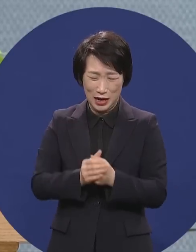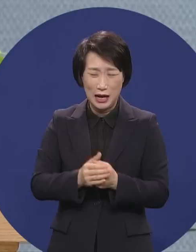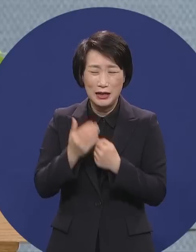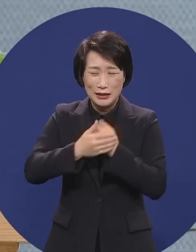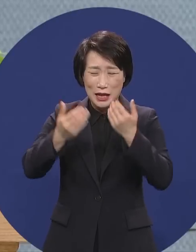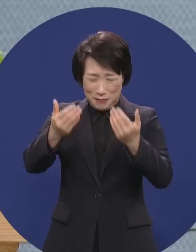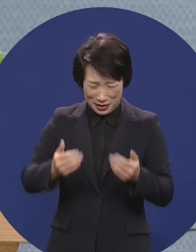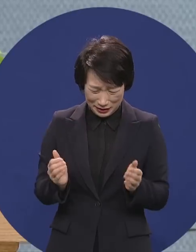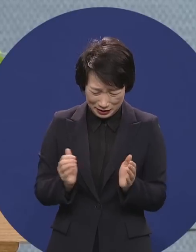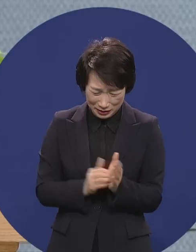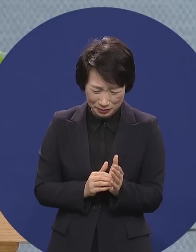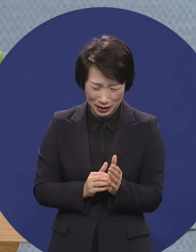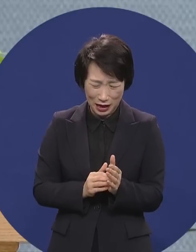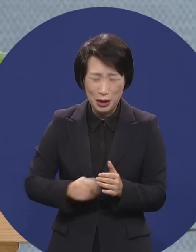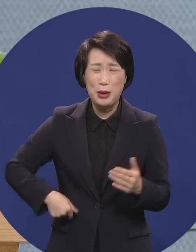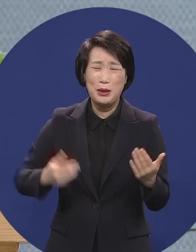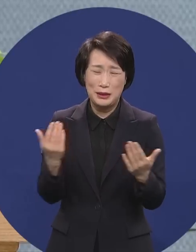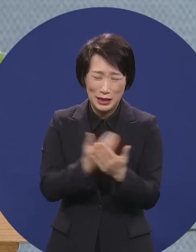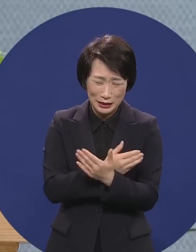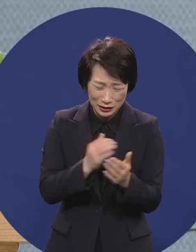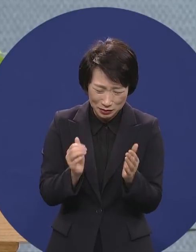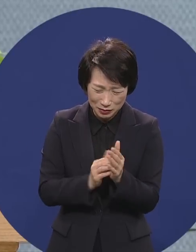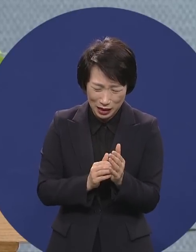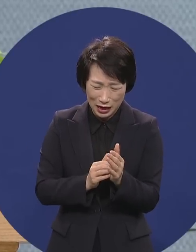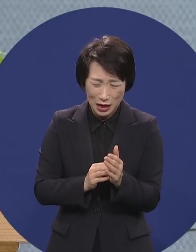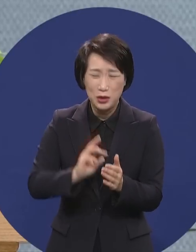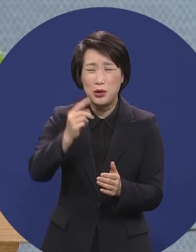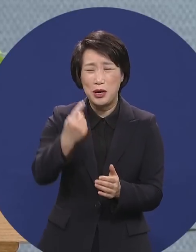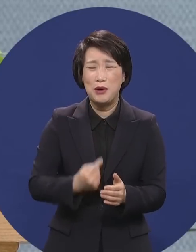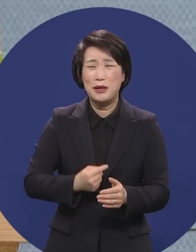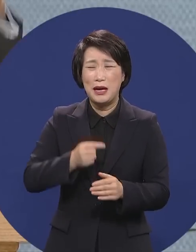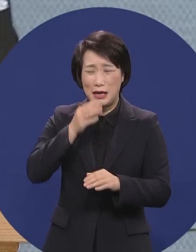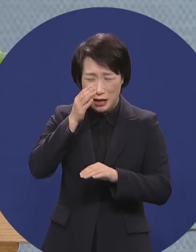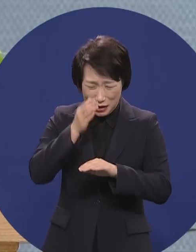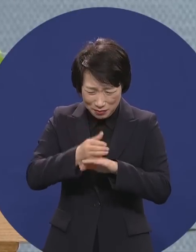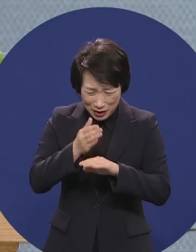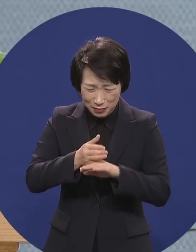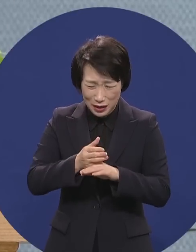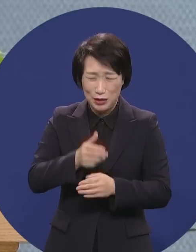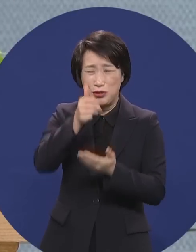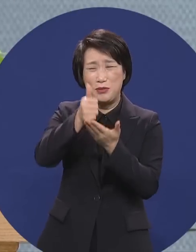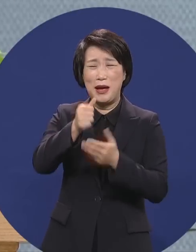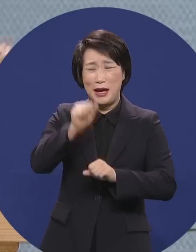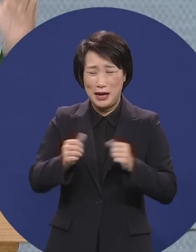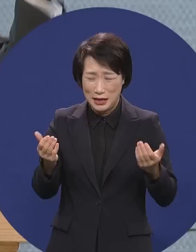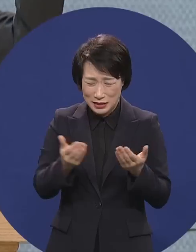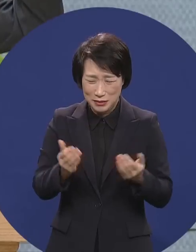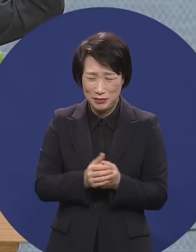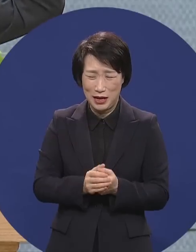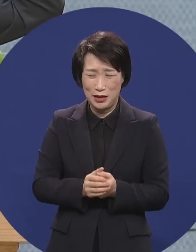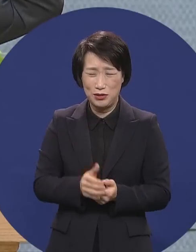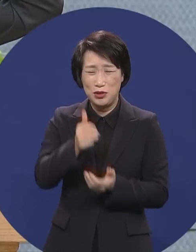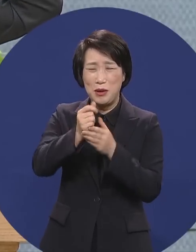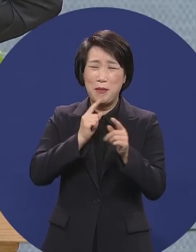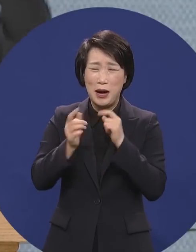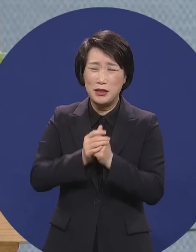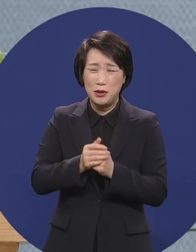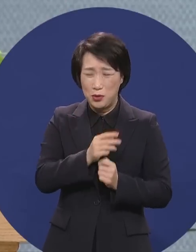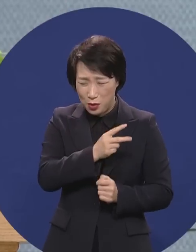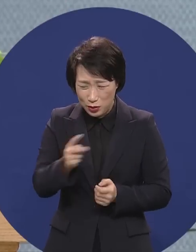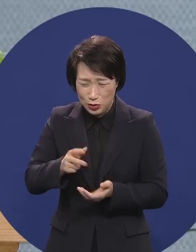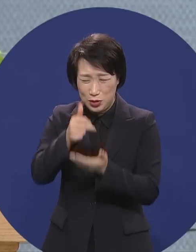은혜 받았습니다. 회개했습니다. 돌아오게 하셨습니다. 주님이 하셨습니다. 주님의 말씀은